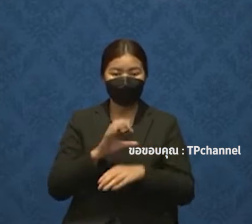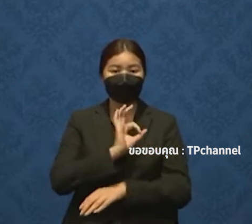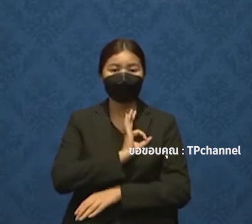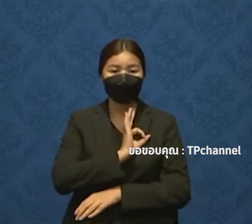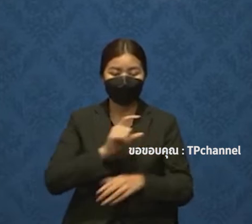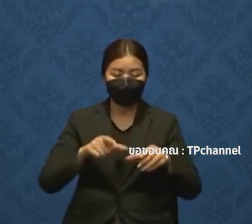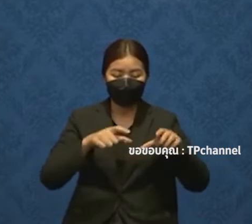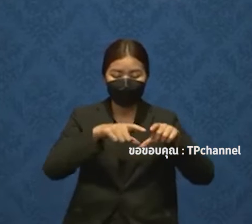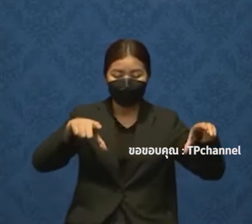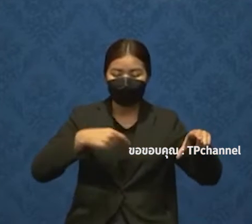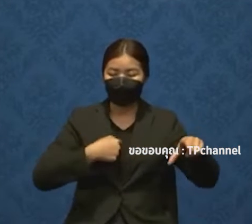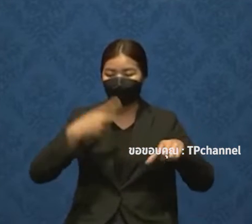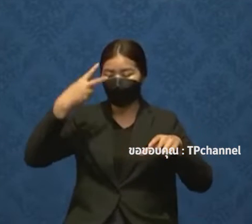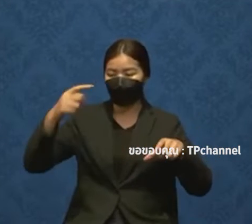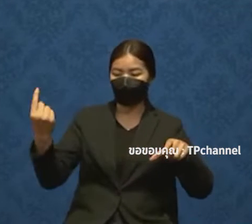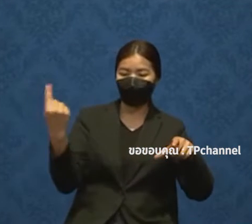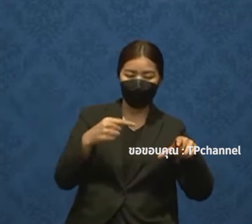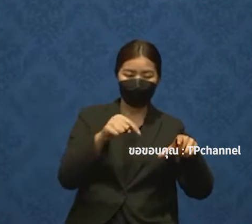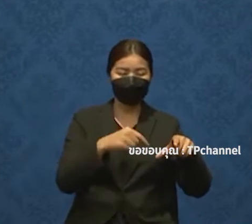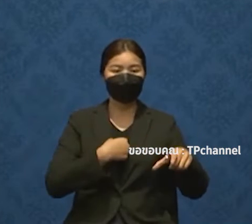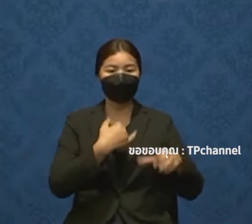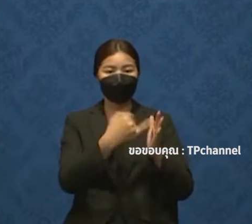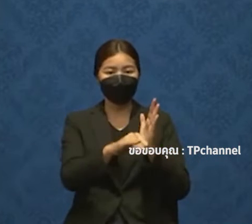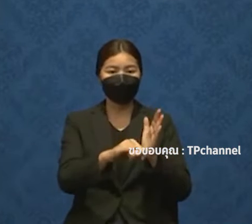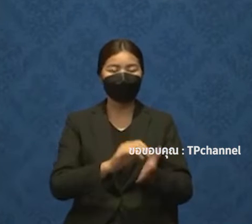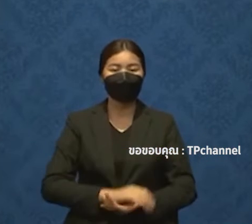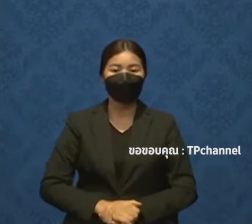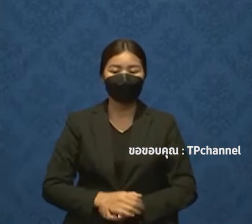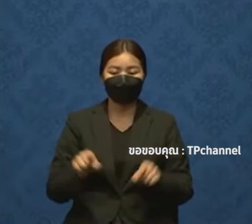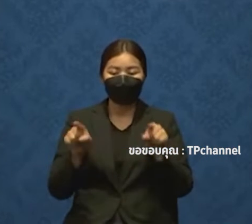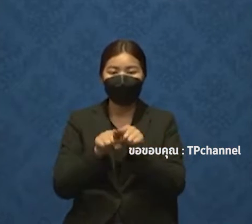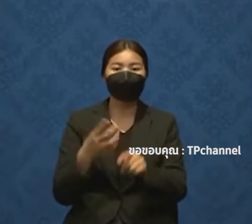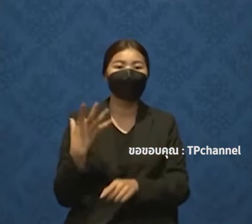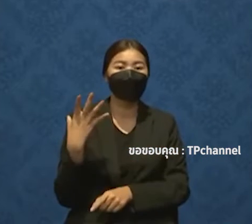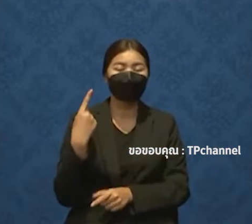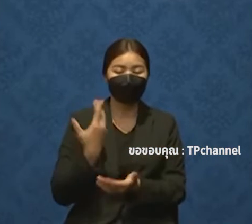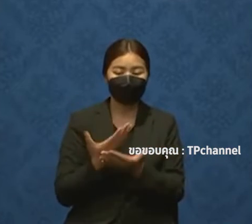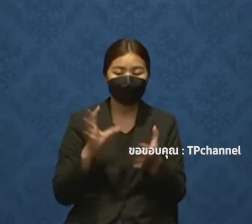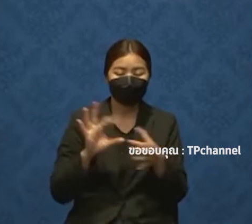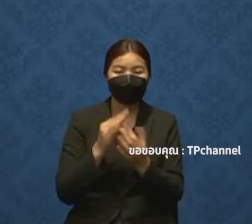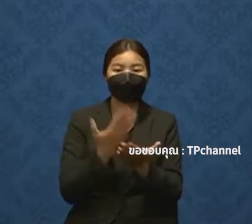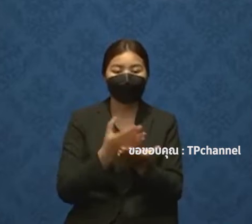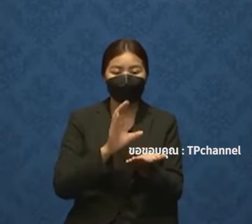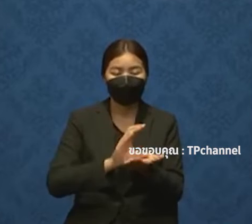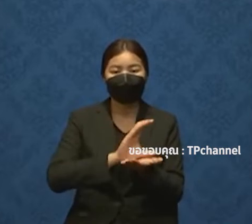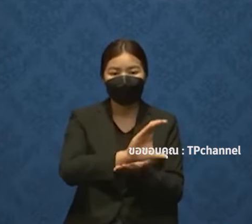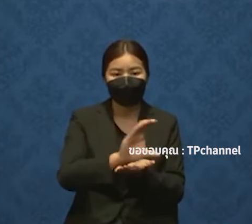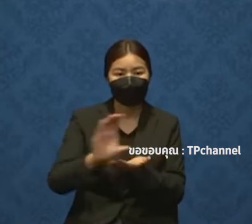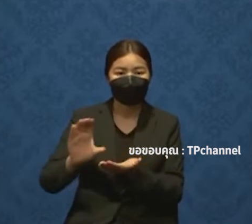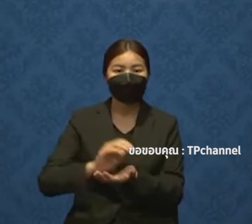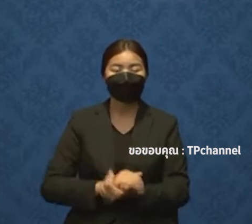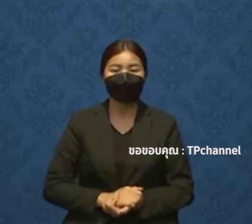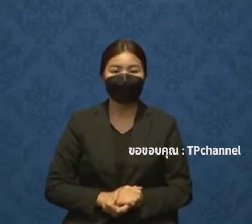ดโดยเฉพาะประเด็นที่ผมได้อภิปรายนำเมื่อวานเรื่องของงบลงทุนเปรียบเทียบงบลงทุ